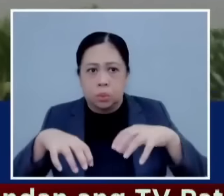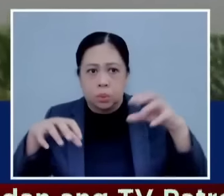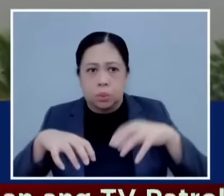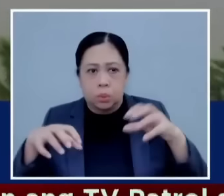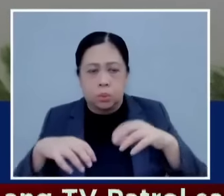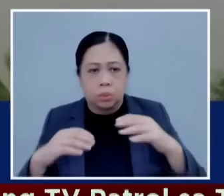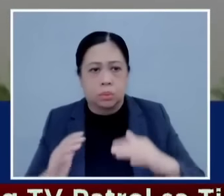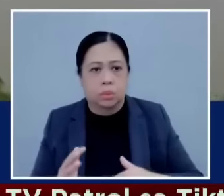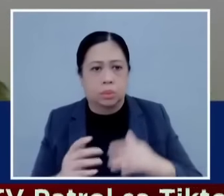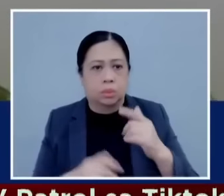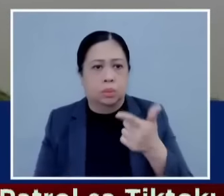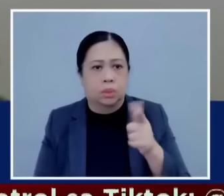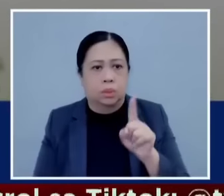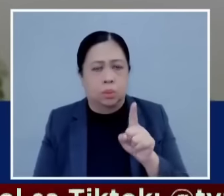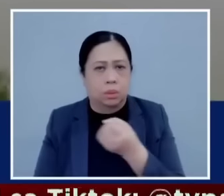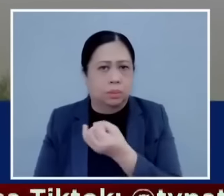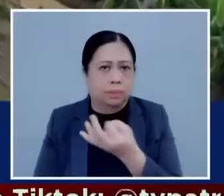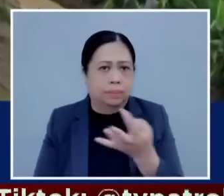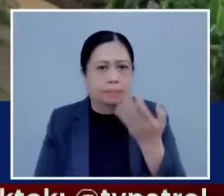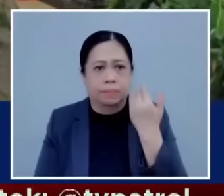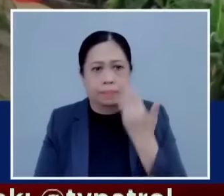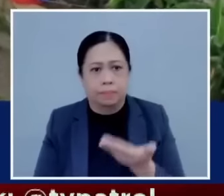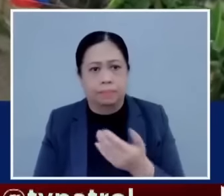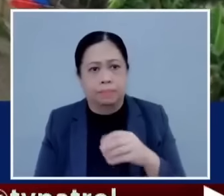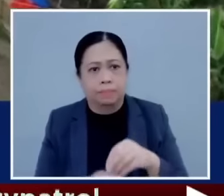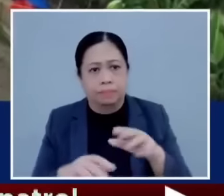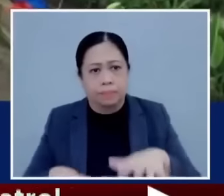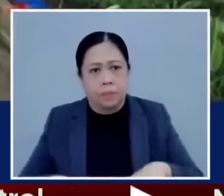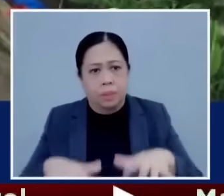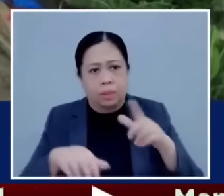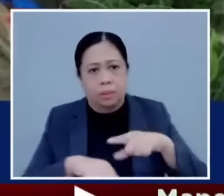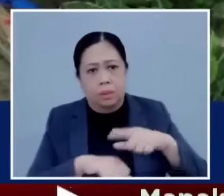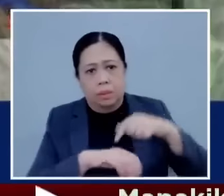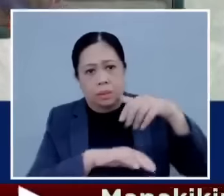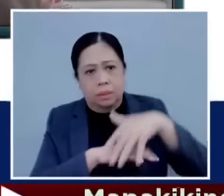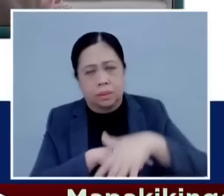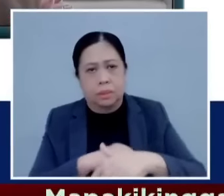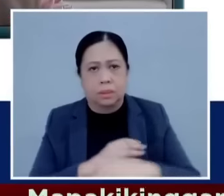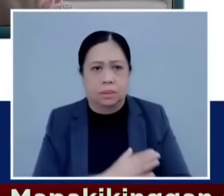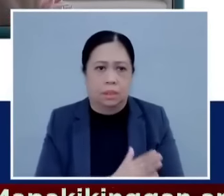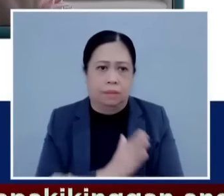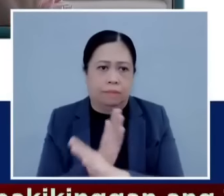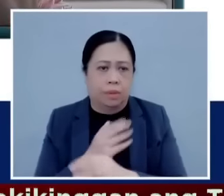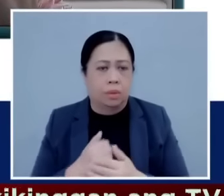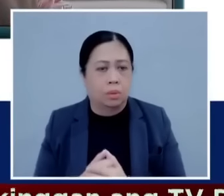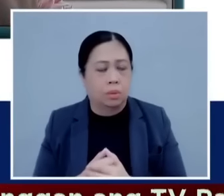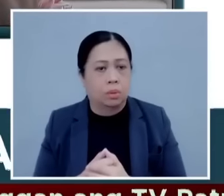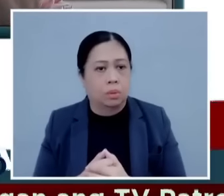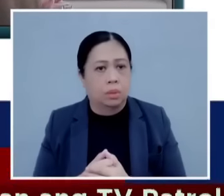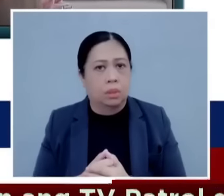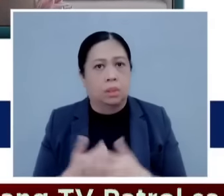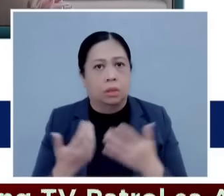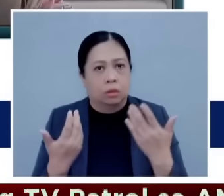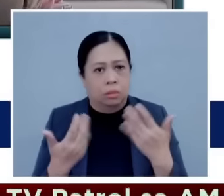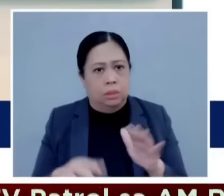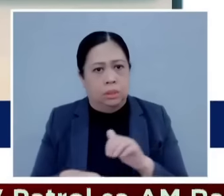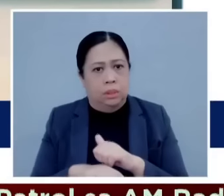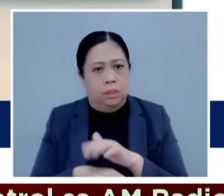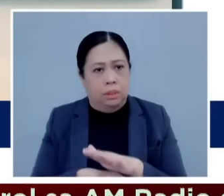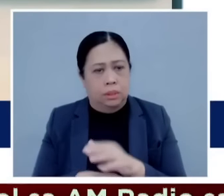naman sa 21 ang bilang ng mga namatay sa baha at landslide sa Davao Region. Nagpadala po ng food packs yung